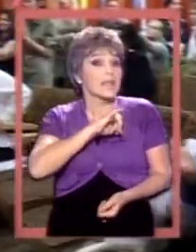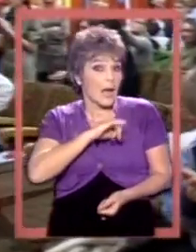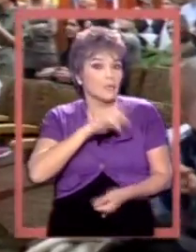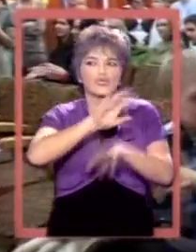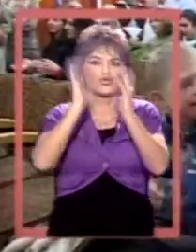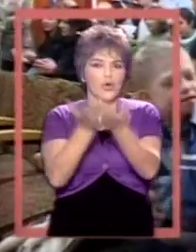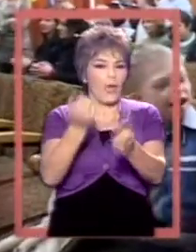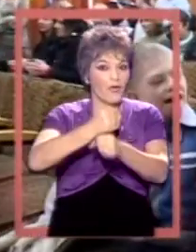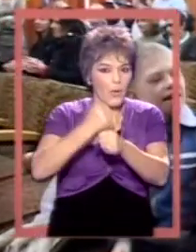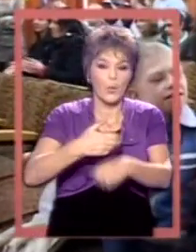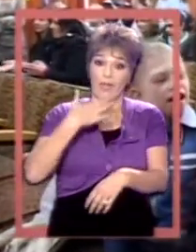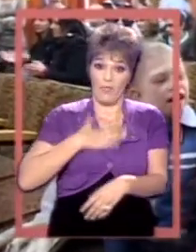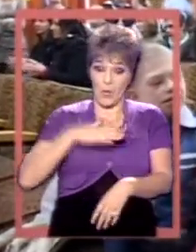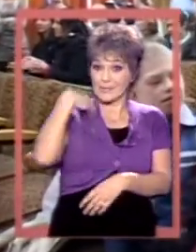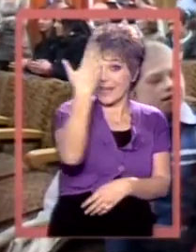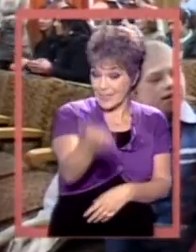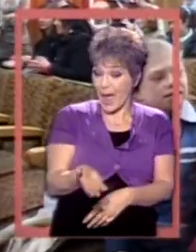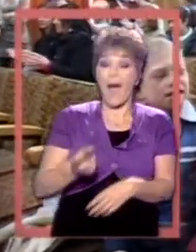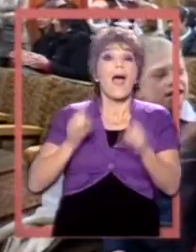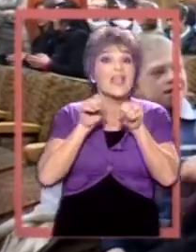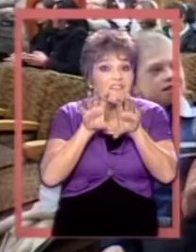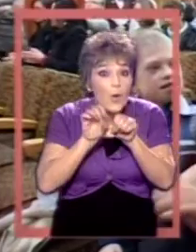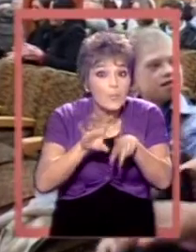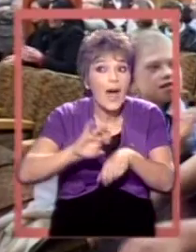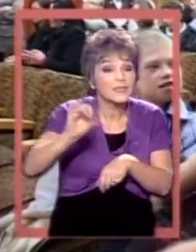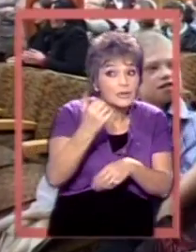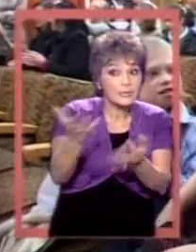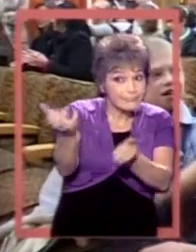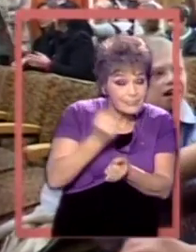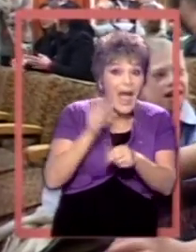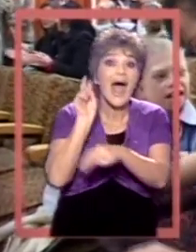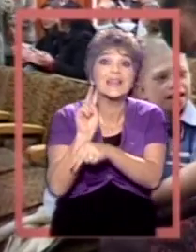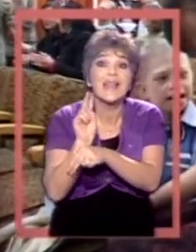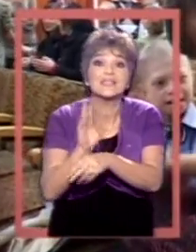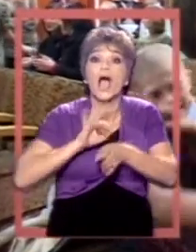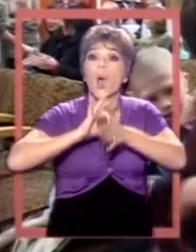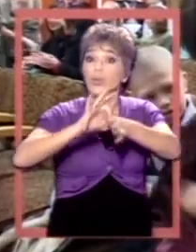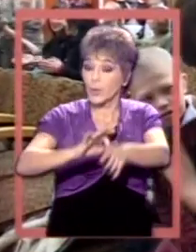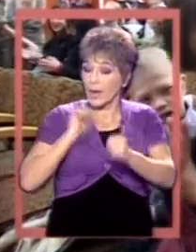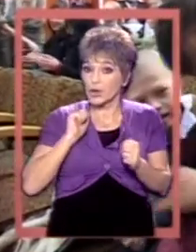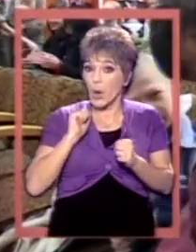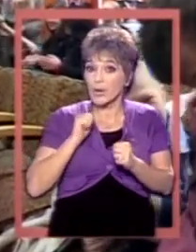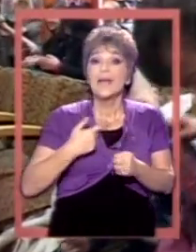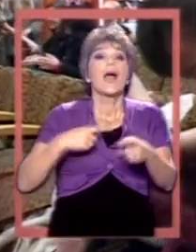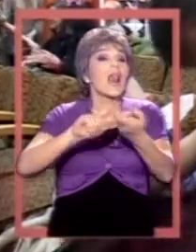manifestări este de a informa și de a atrage atenția societății și autorităților asupra sindromului